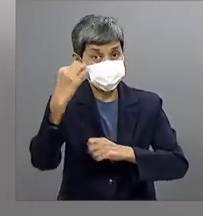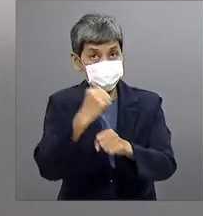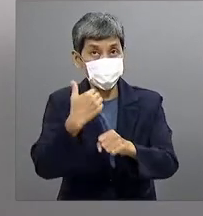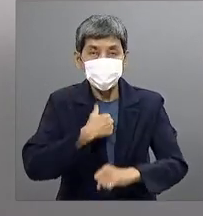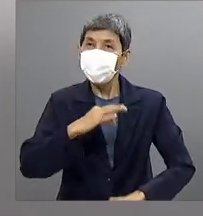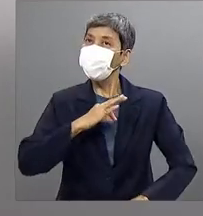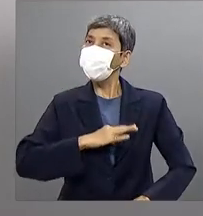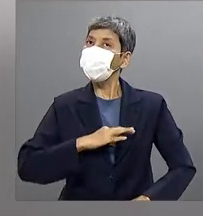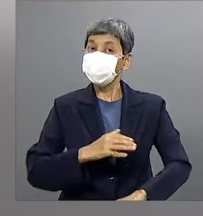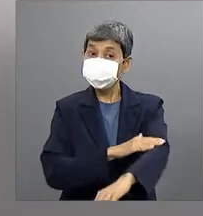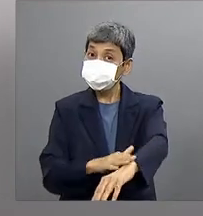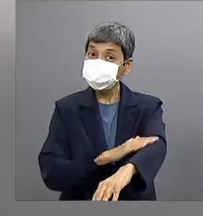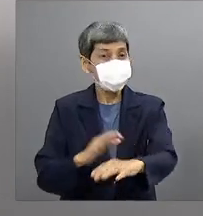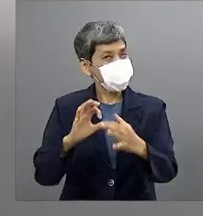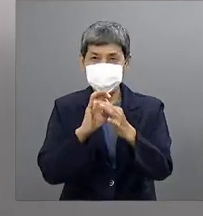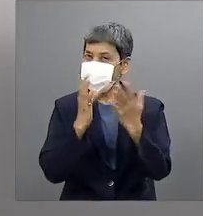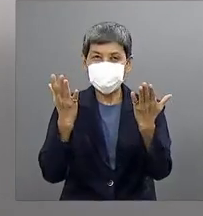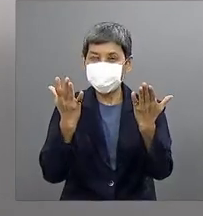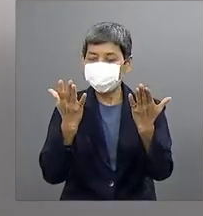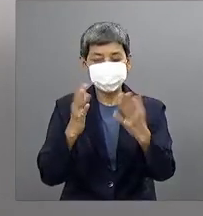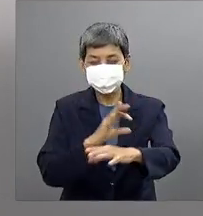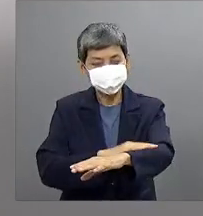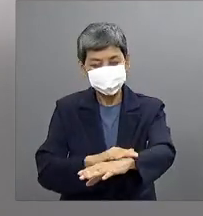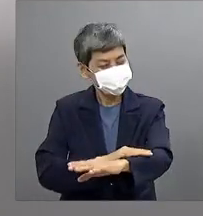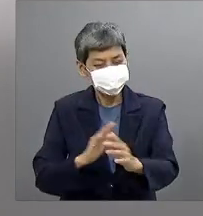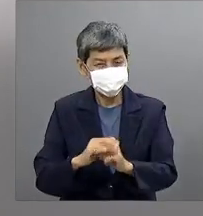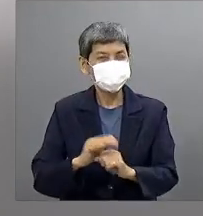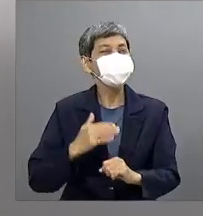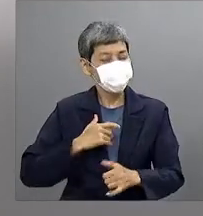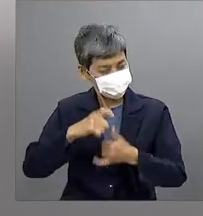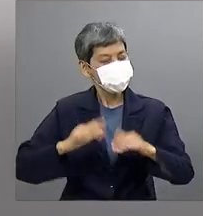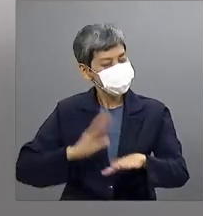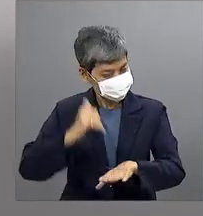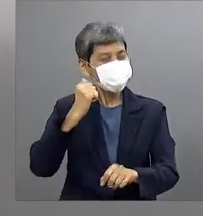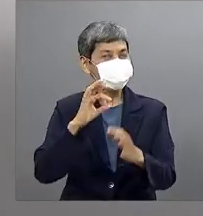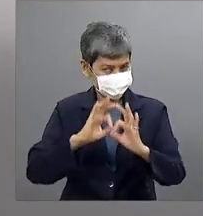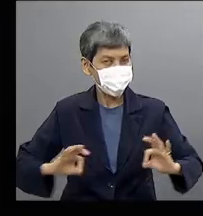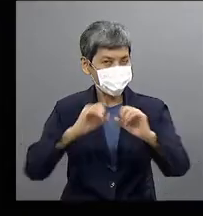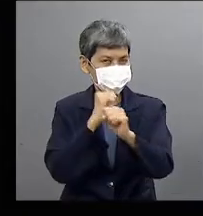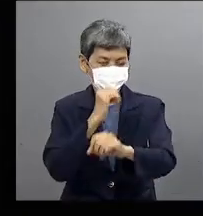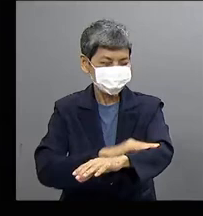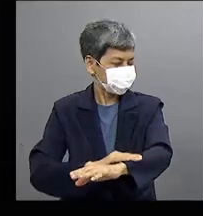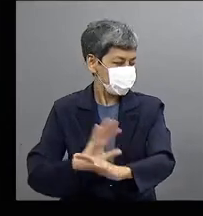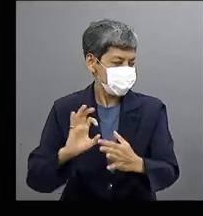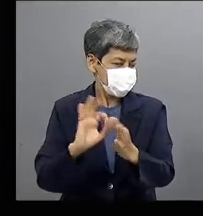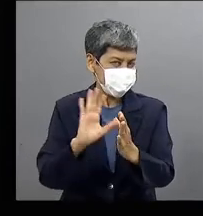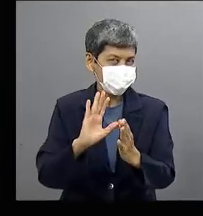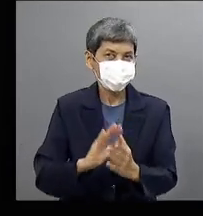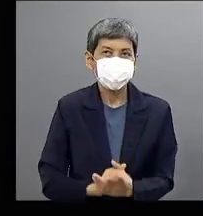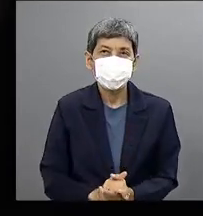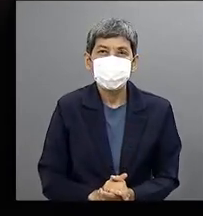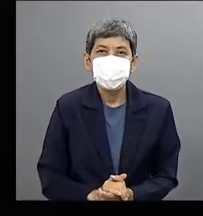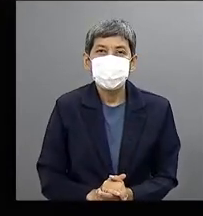สีผิวไม่ได้มีความสำคัญมากเข้ากับความเป็นมืออาชีพในการทำงานนั้นให้วิน